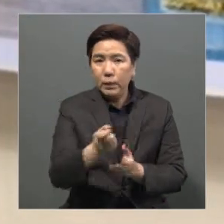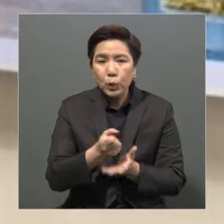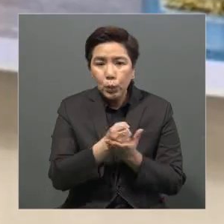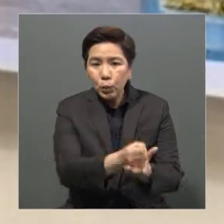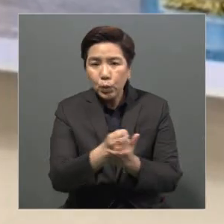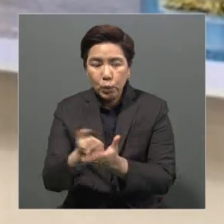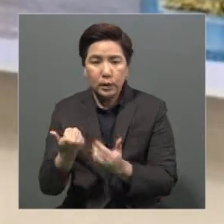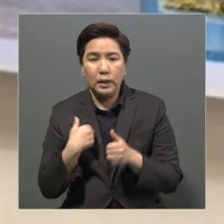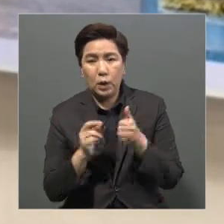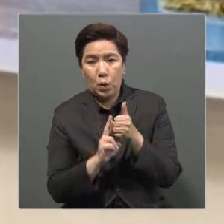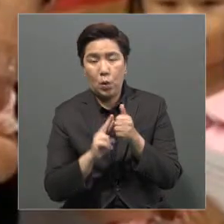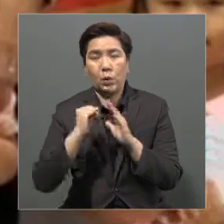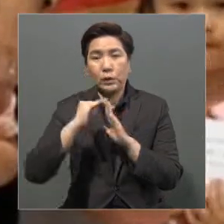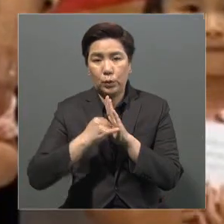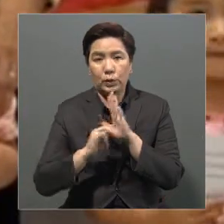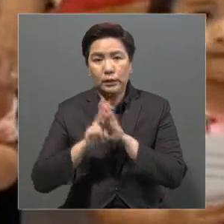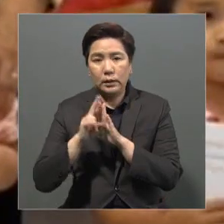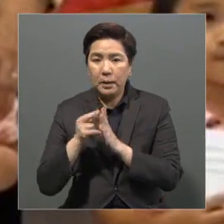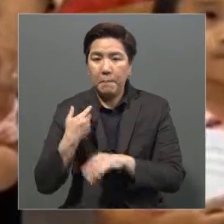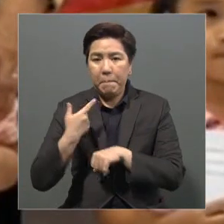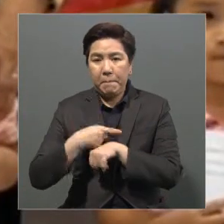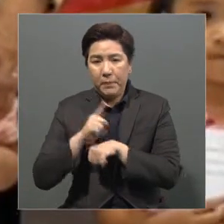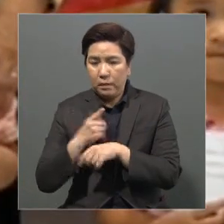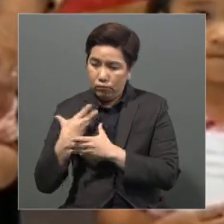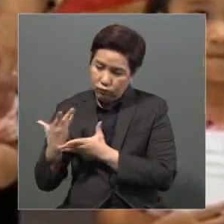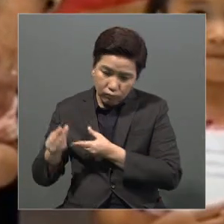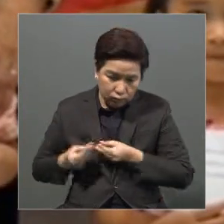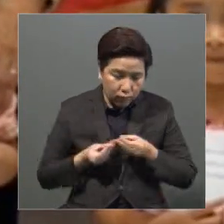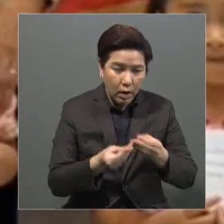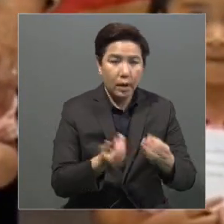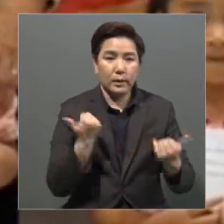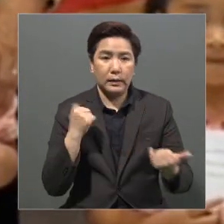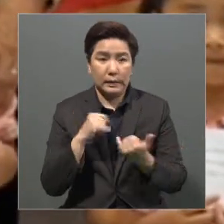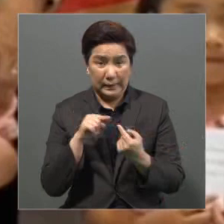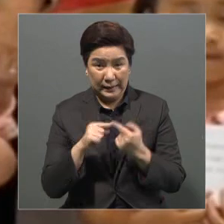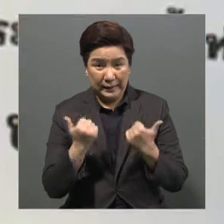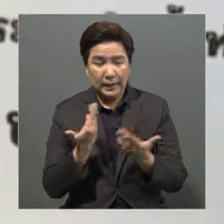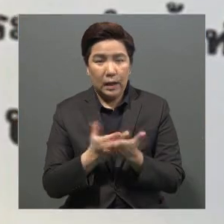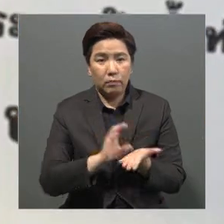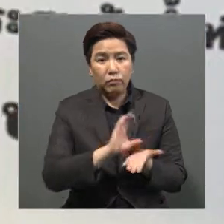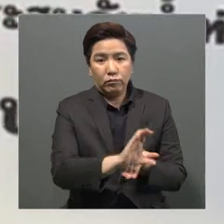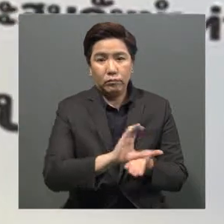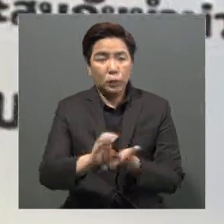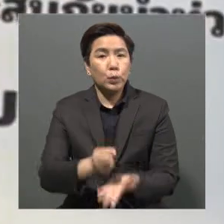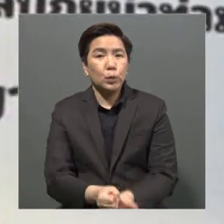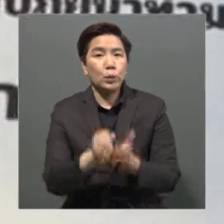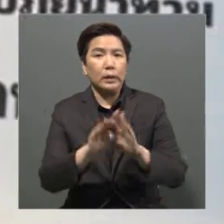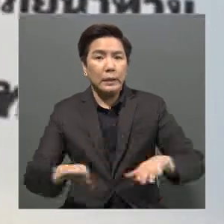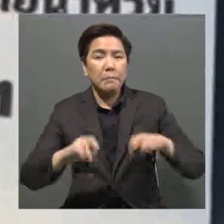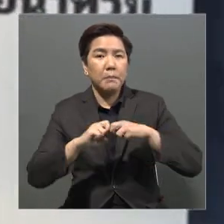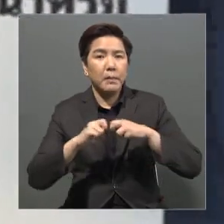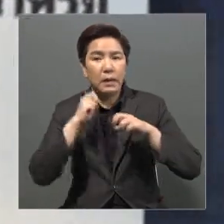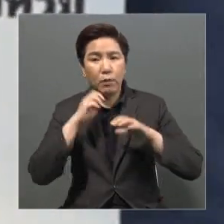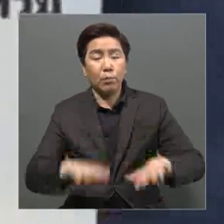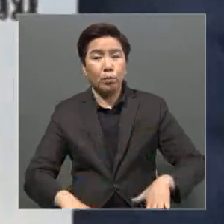ทองดีรองผู้ว่าราชการจังหวัดเชียงรายเป็นตัวแทนรับกับมอบซึ่งหลังจากได้มอบเงินกองทุนนะคะช่วยครอบครัวเด็กที่ประสบภัยน้ำ